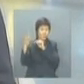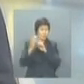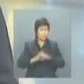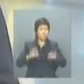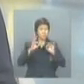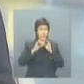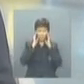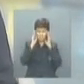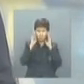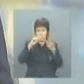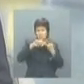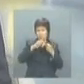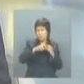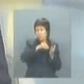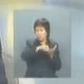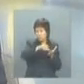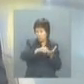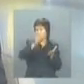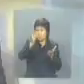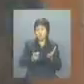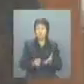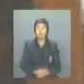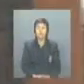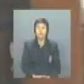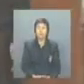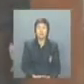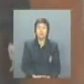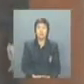แก้ไขปัญหาของสภาผู้แทนราษฎรค่ะ